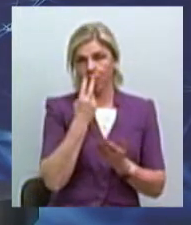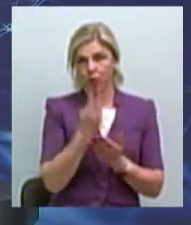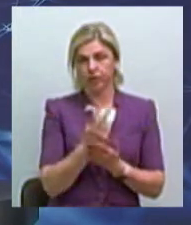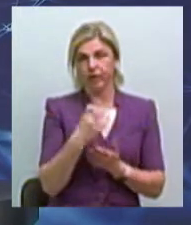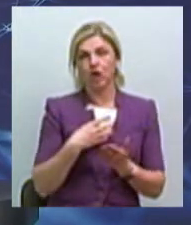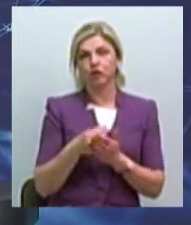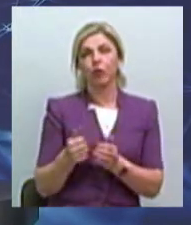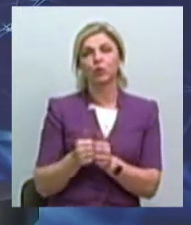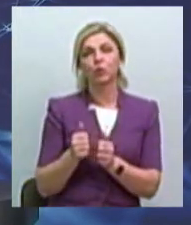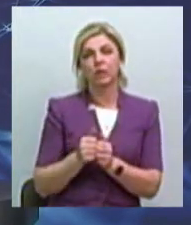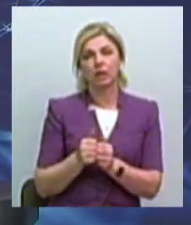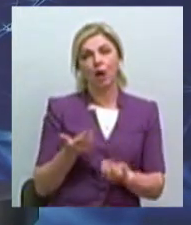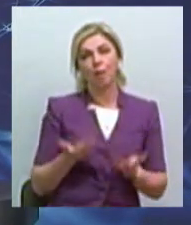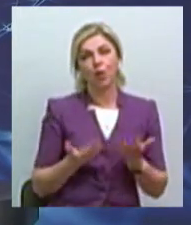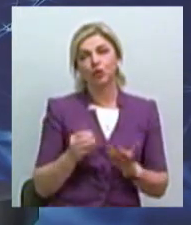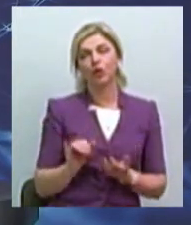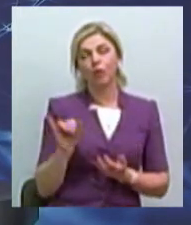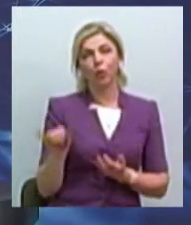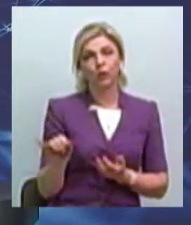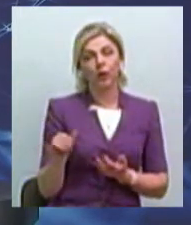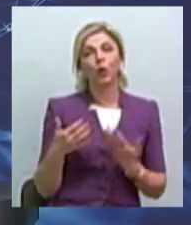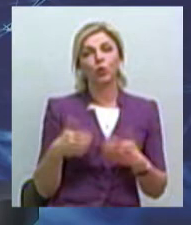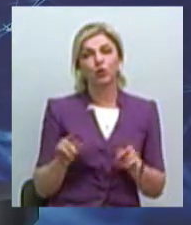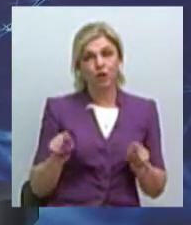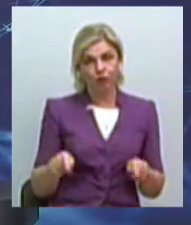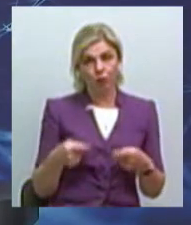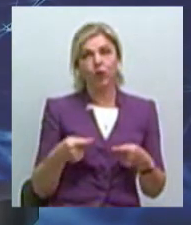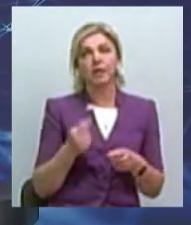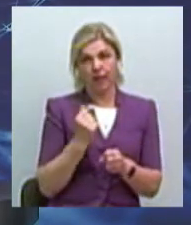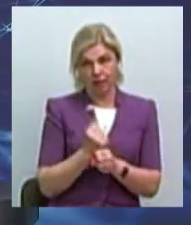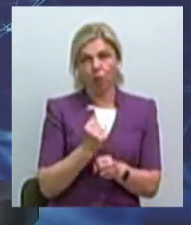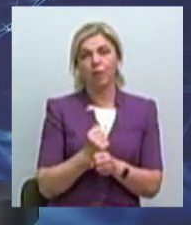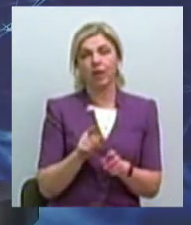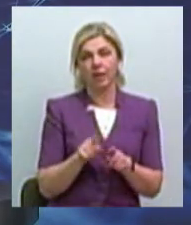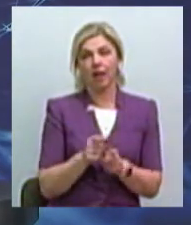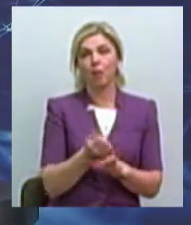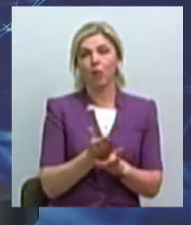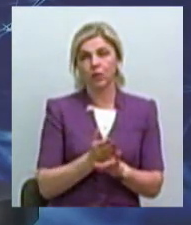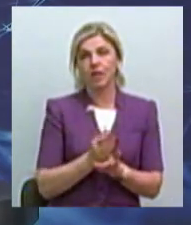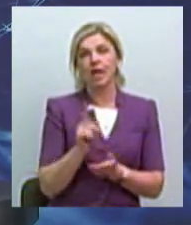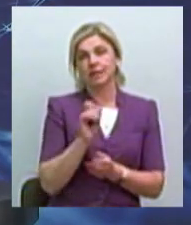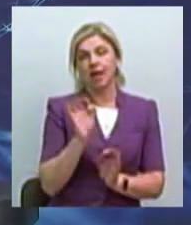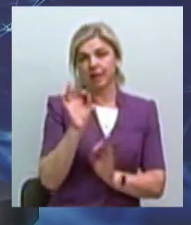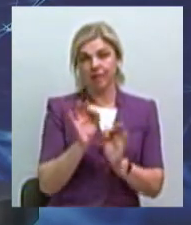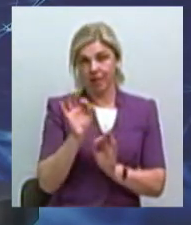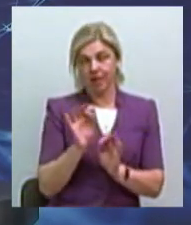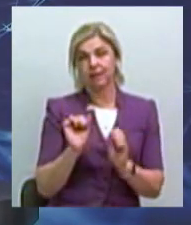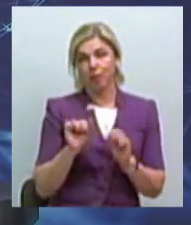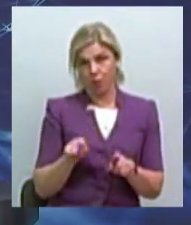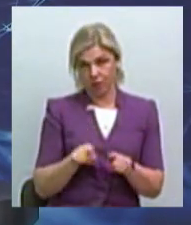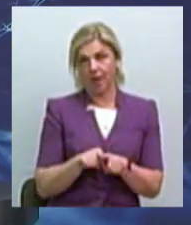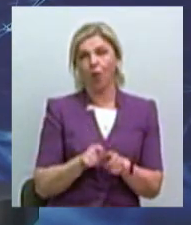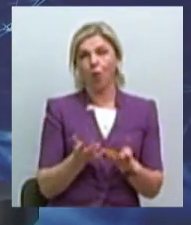на своїх сусідів, можливо, у них вже створені ці послуги, вони за певні дивіденди, можуть їх теж